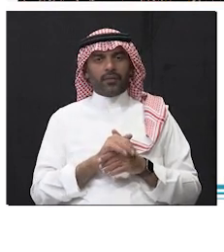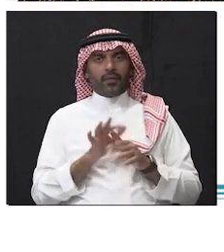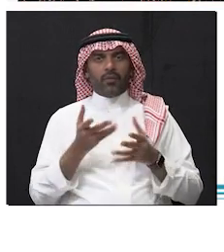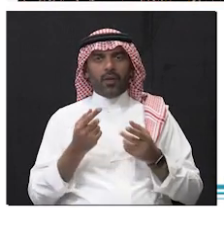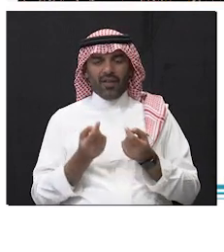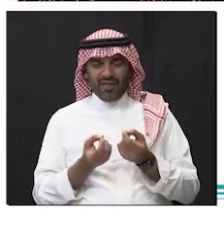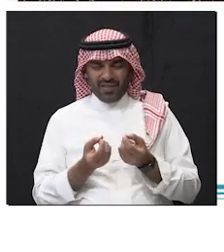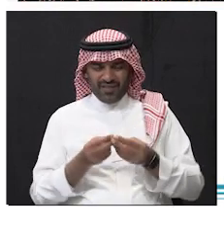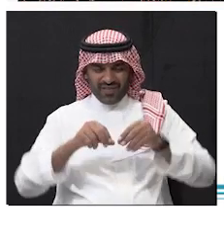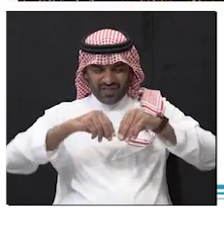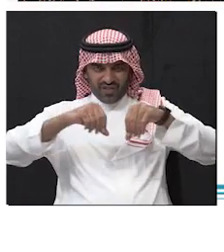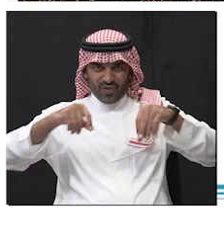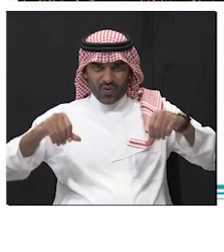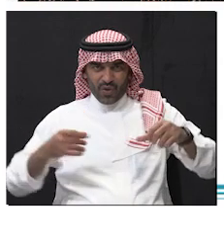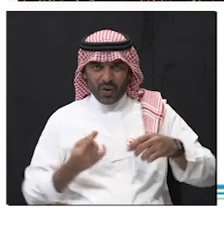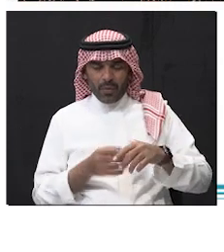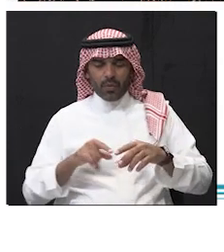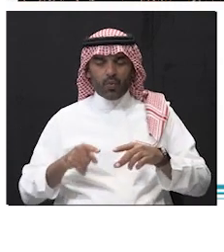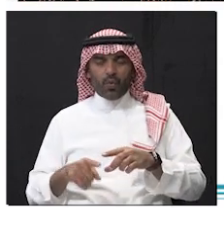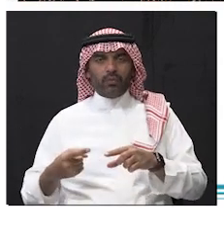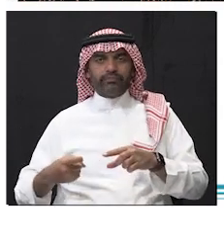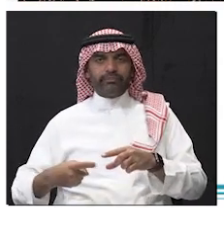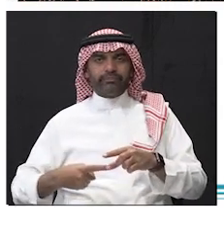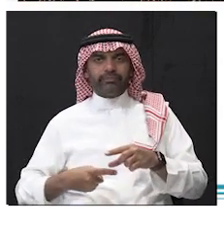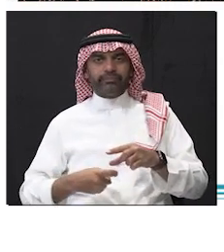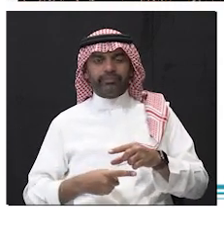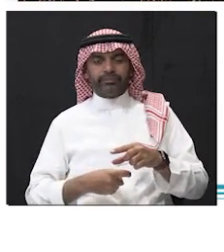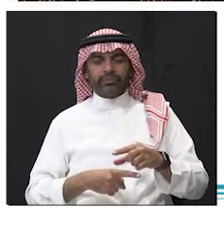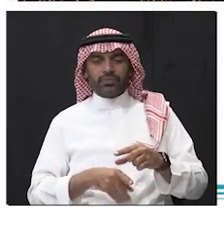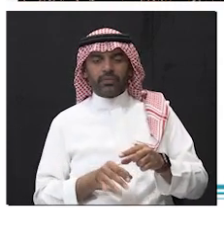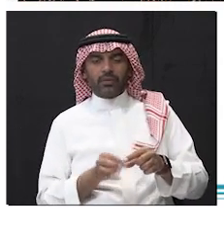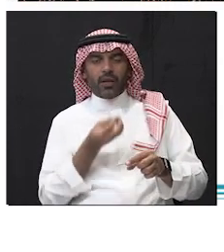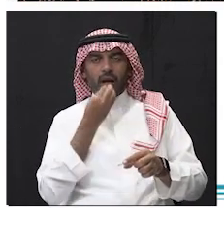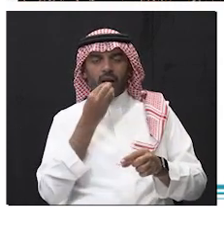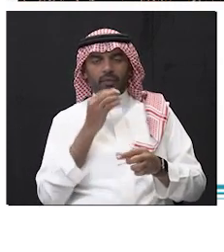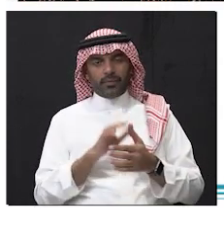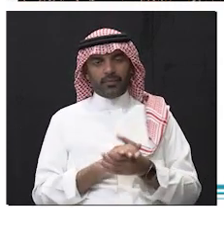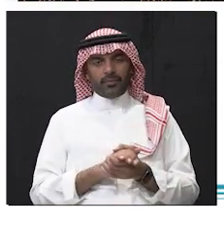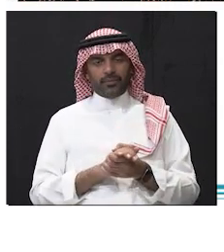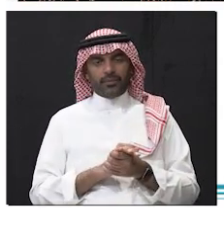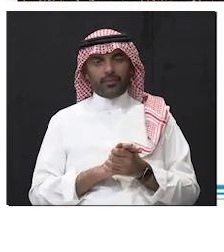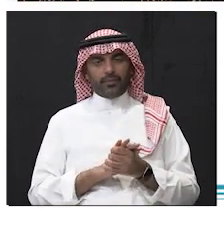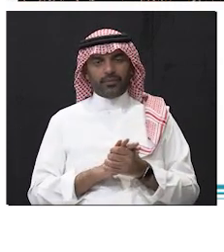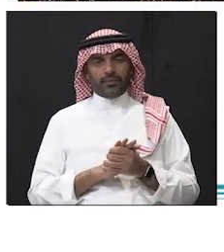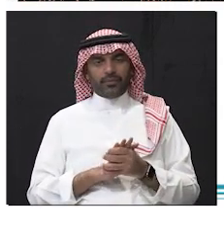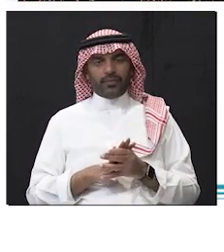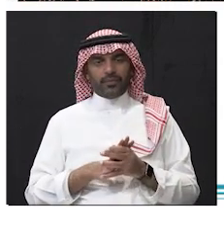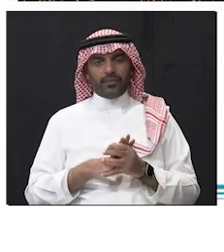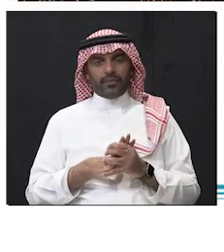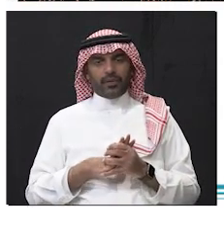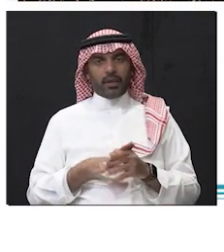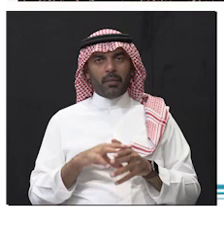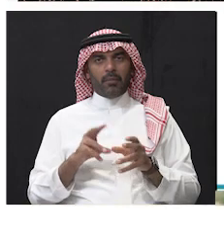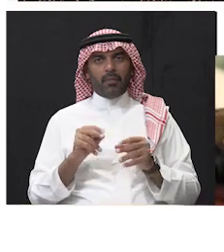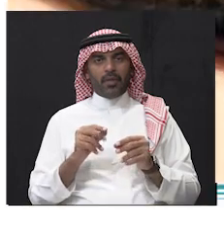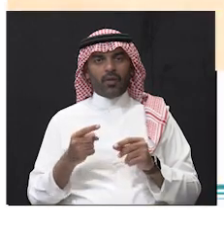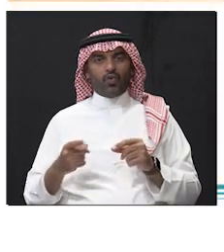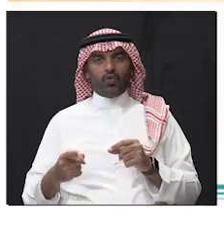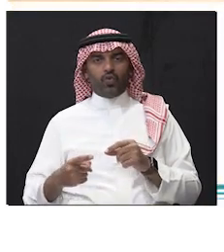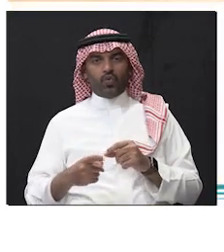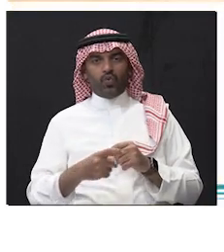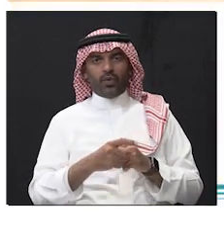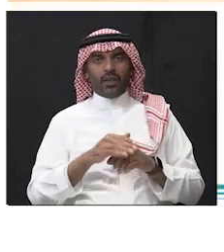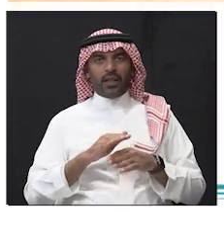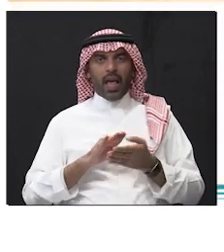المواد العضوية في التربة. أحسنتم. مثل دودة الأرض وكذلك دودة